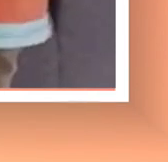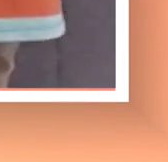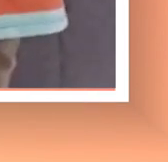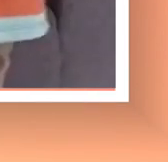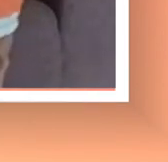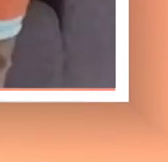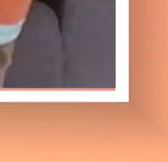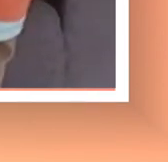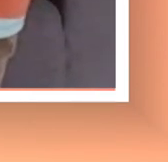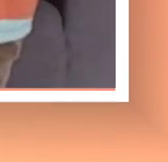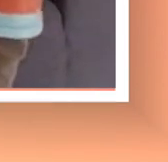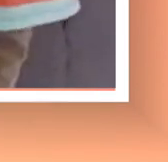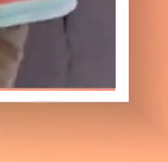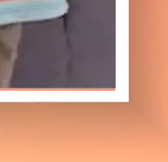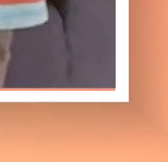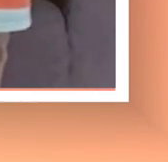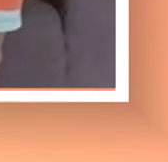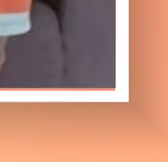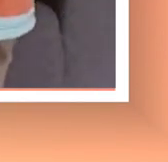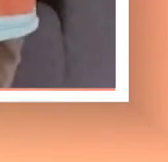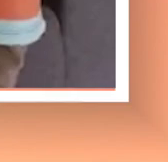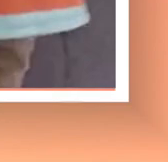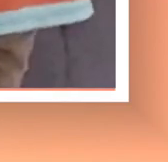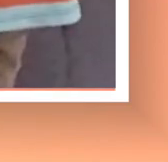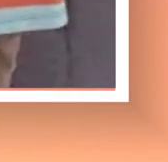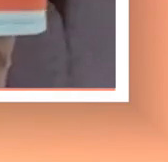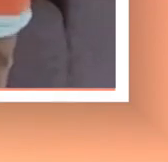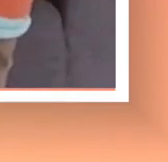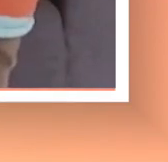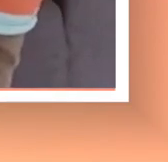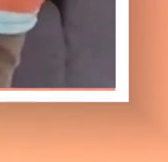Pelangi senang sekali